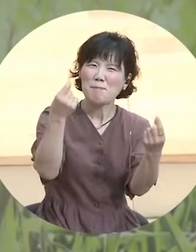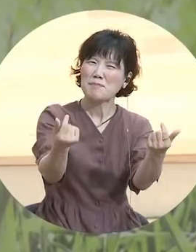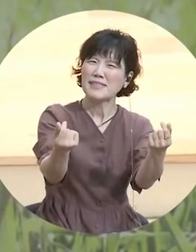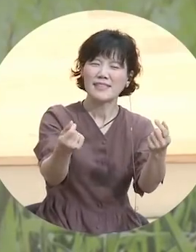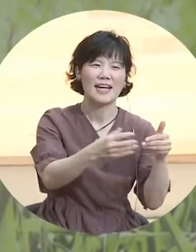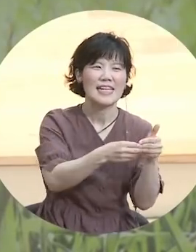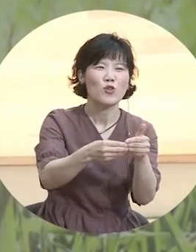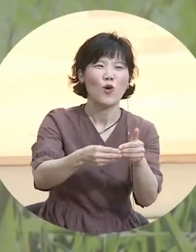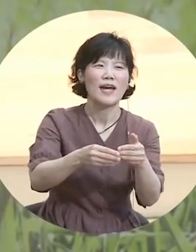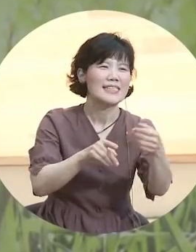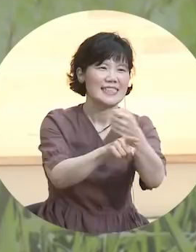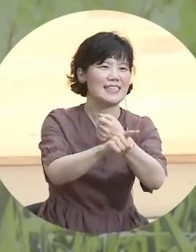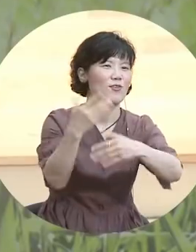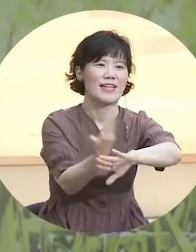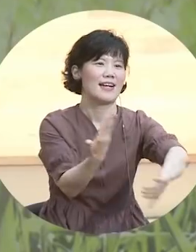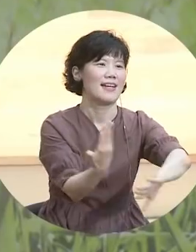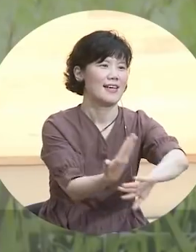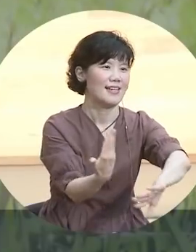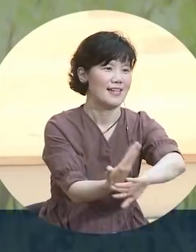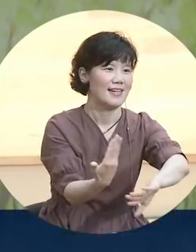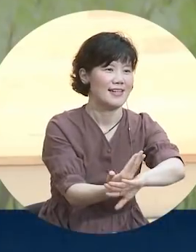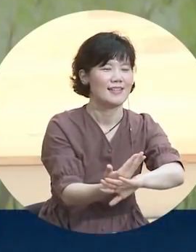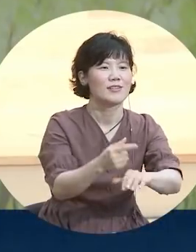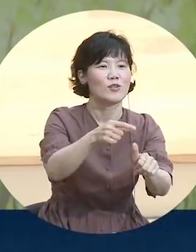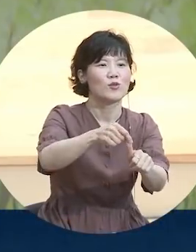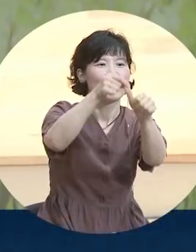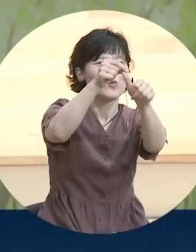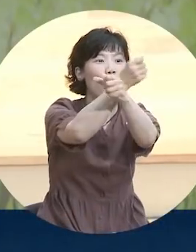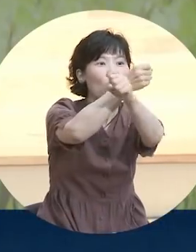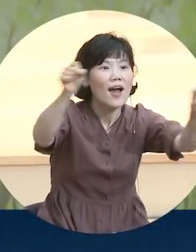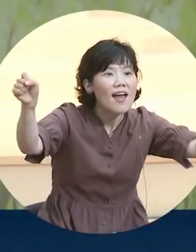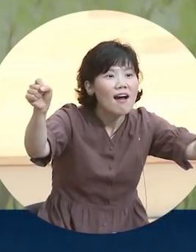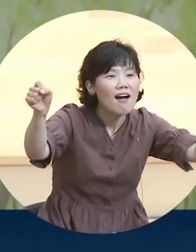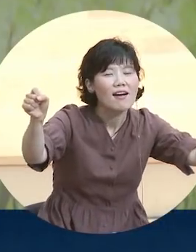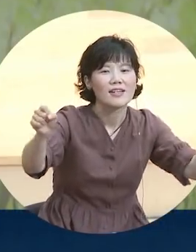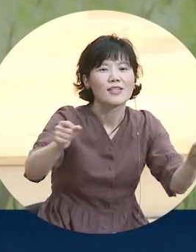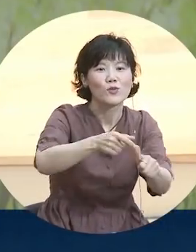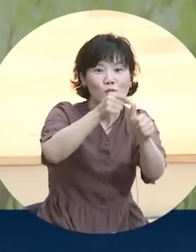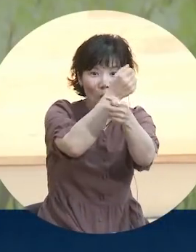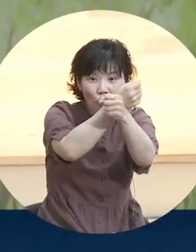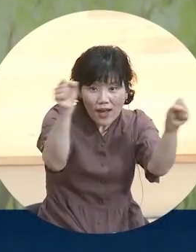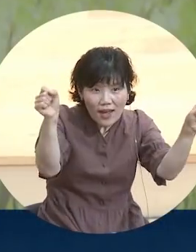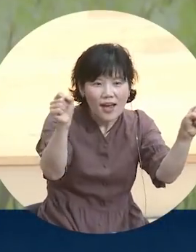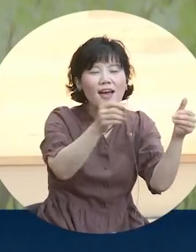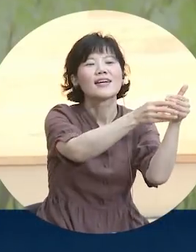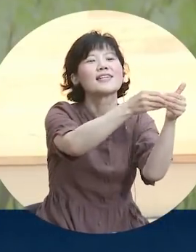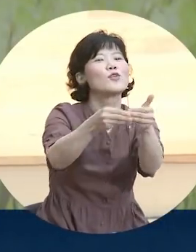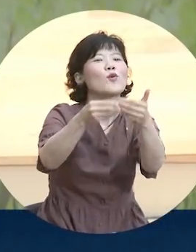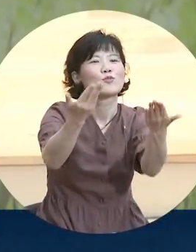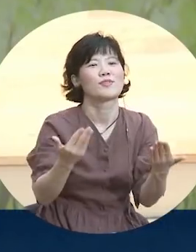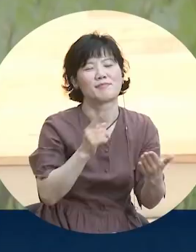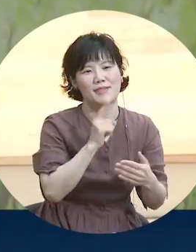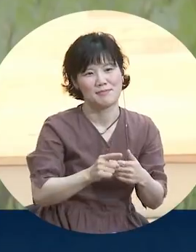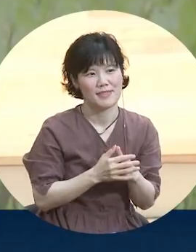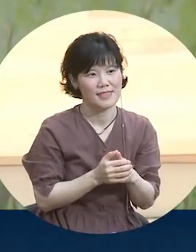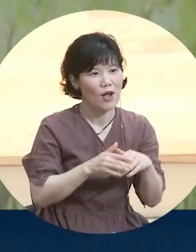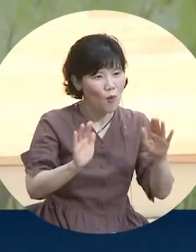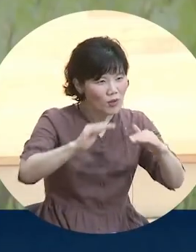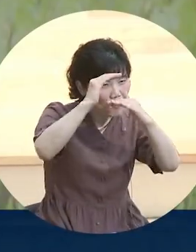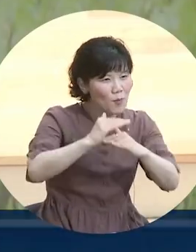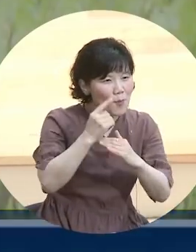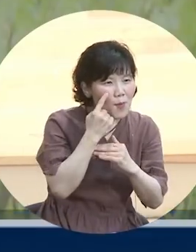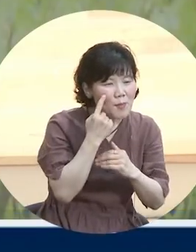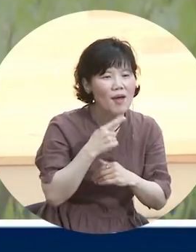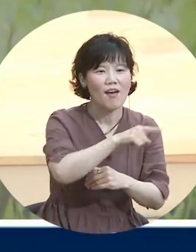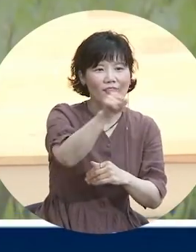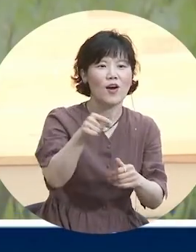그런 인도가 아닌 거예요. 따라 하십시다. 구속하여, 구속하여 인도하신다. 오늘 본문에